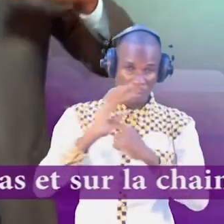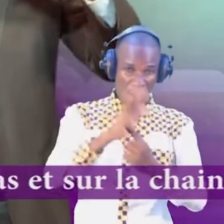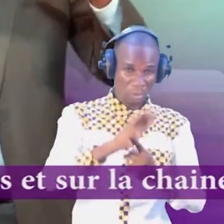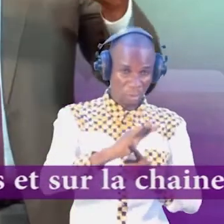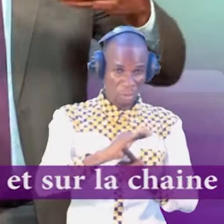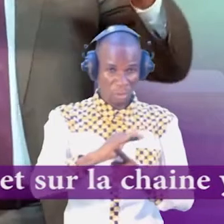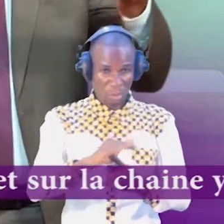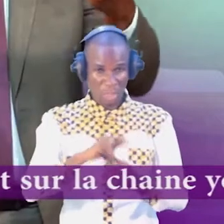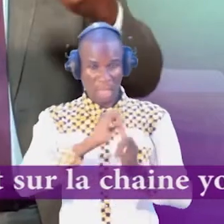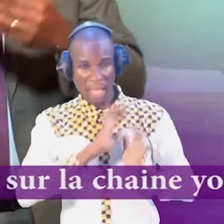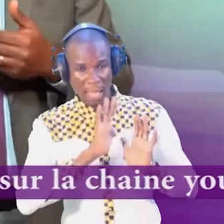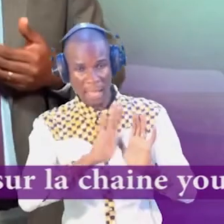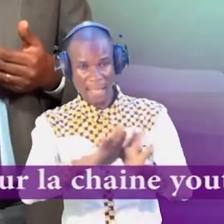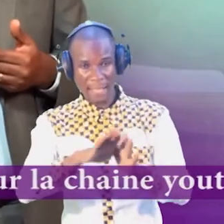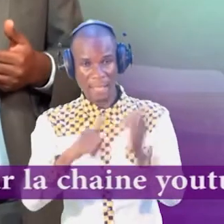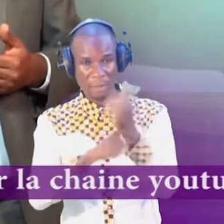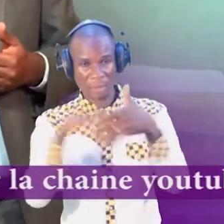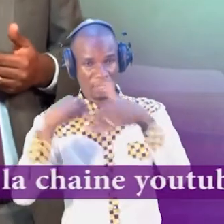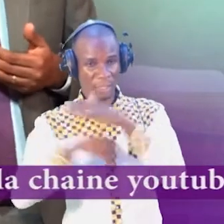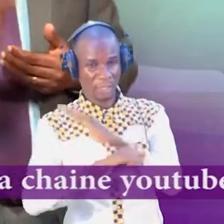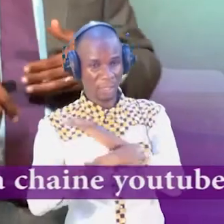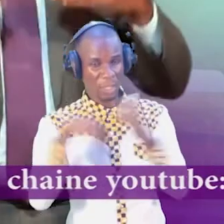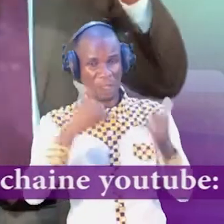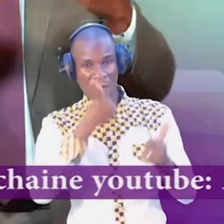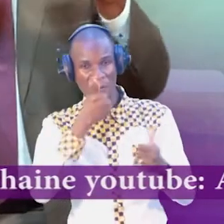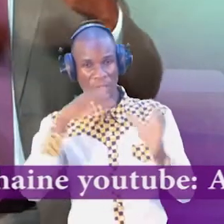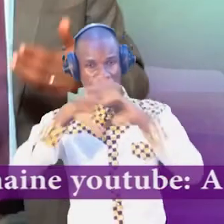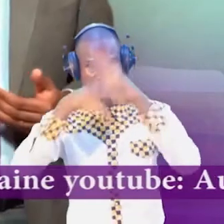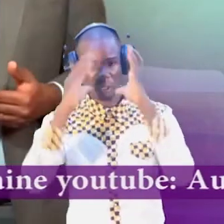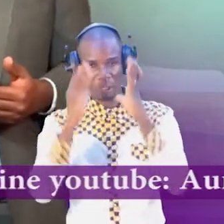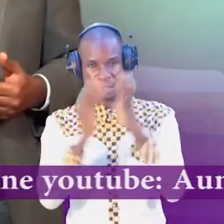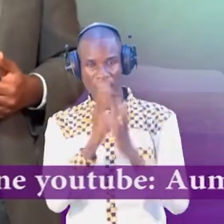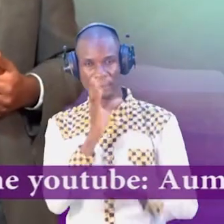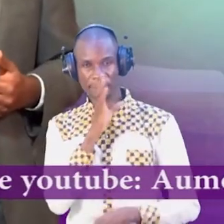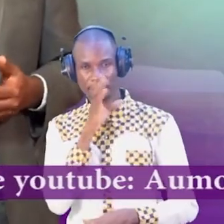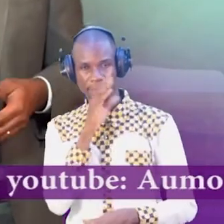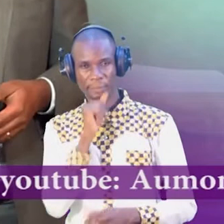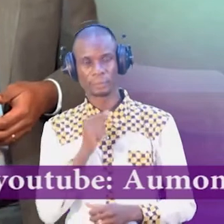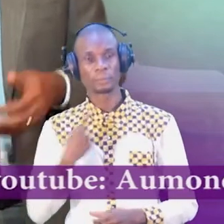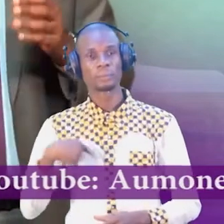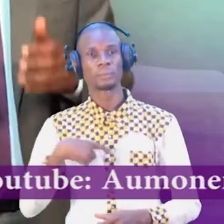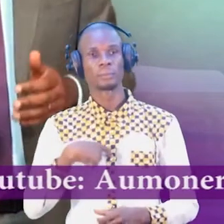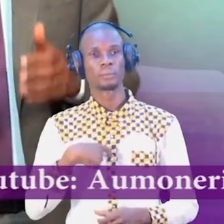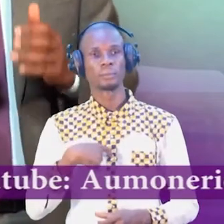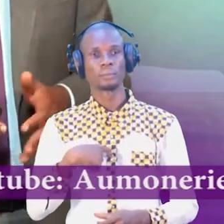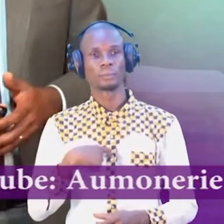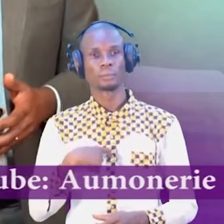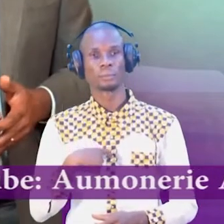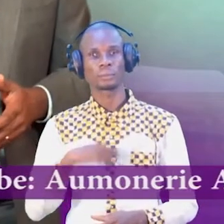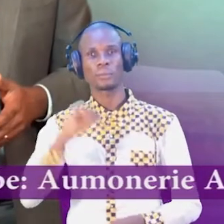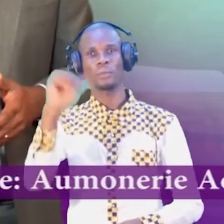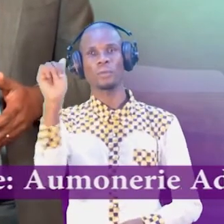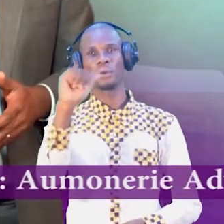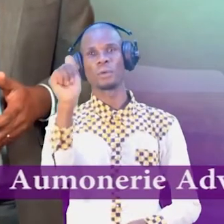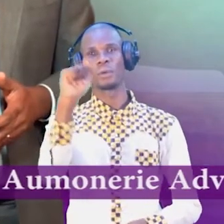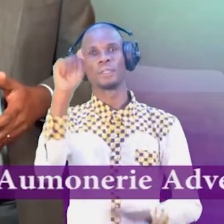pwete oyeba na ko deforme solo opesa yango lolenge mosusu obakisa to olongola. Ezali lokuta.